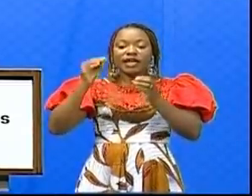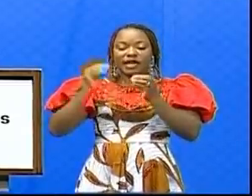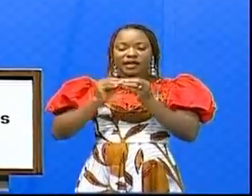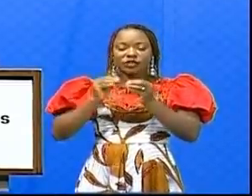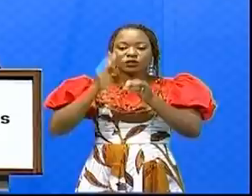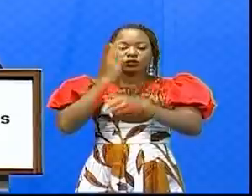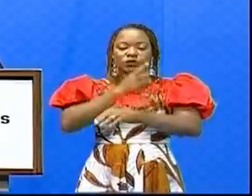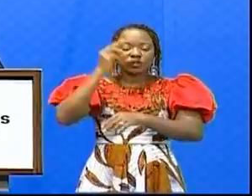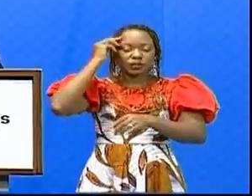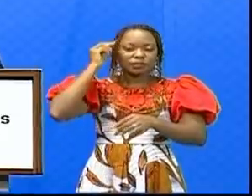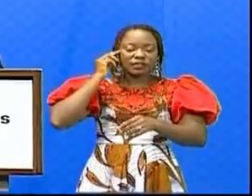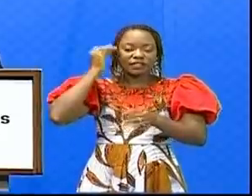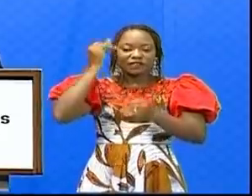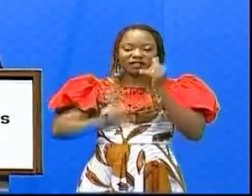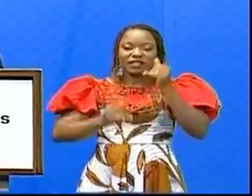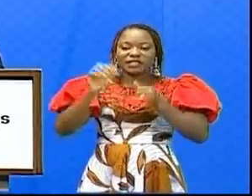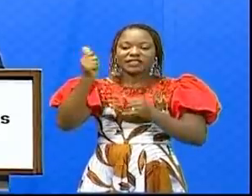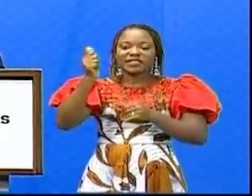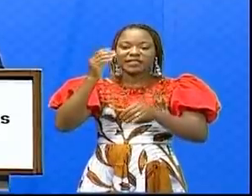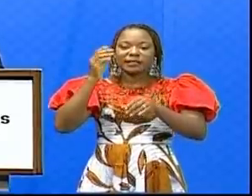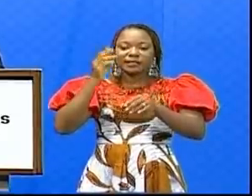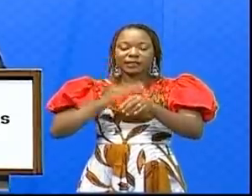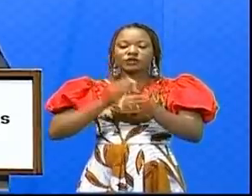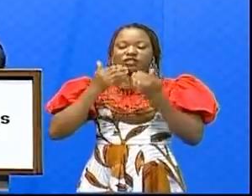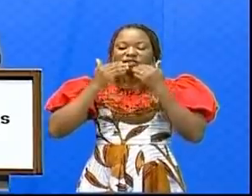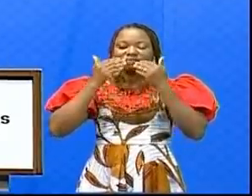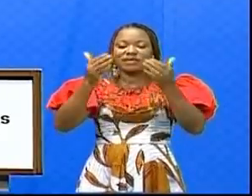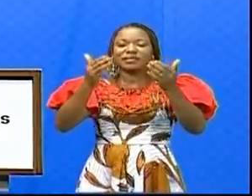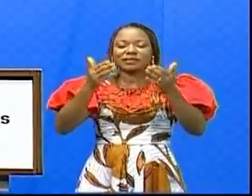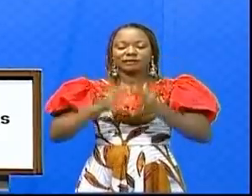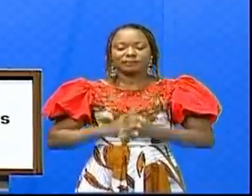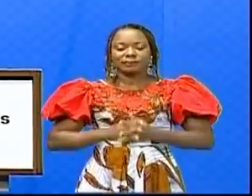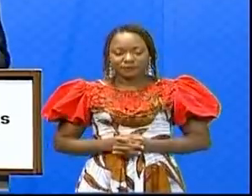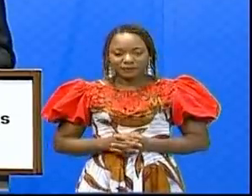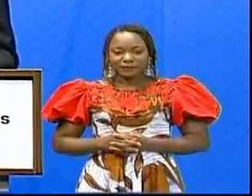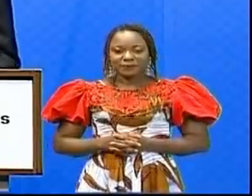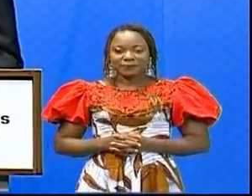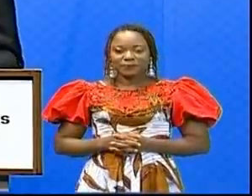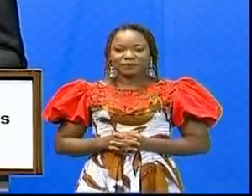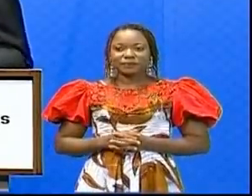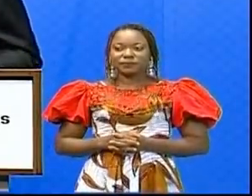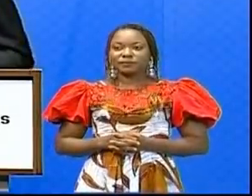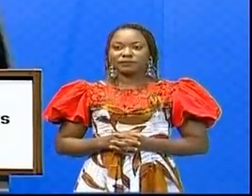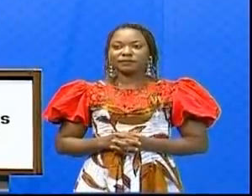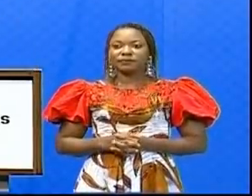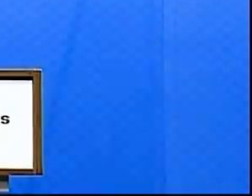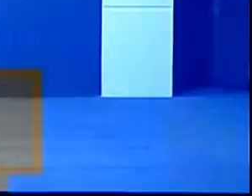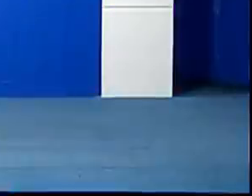ministres a pris fin à 17h34. Je vous remercie.